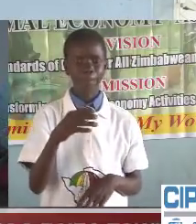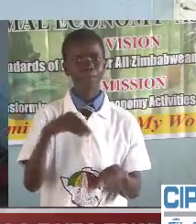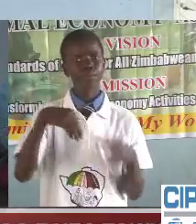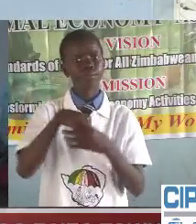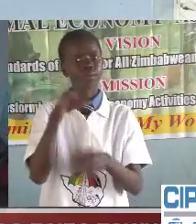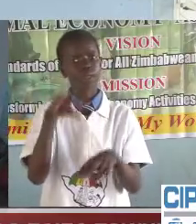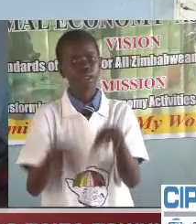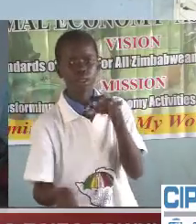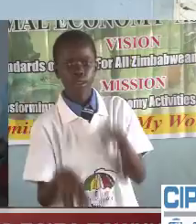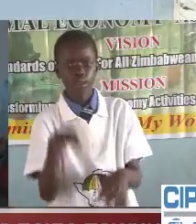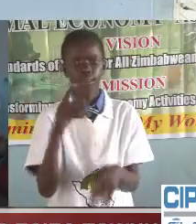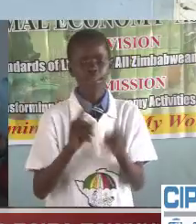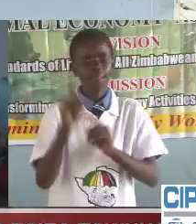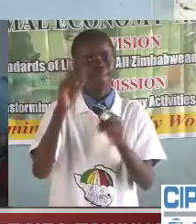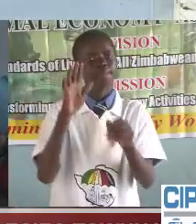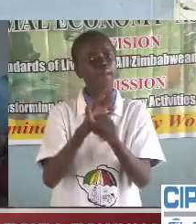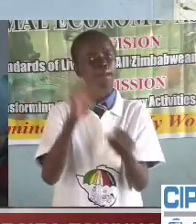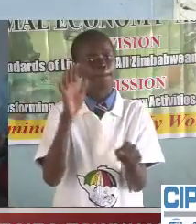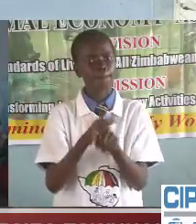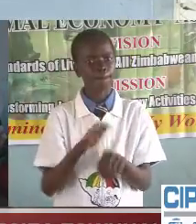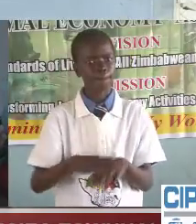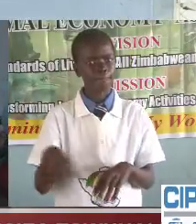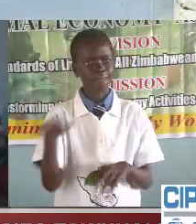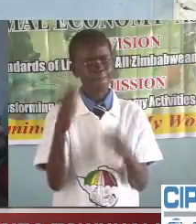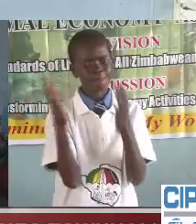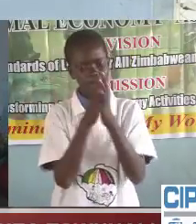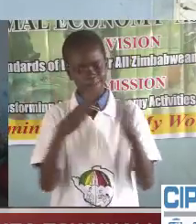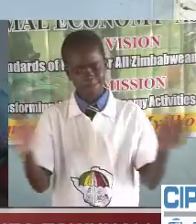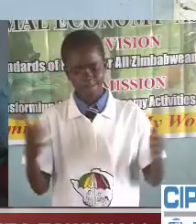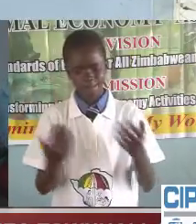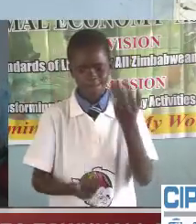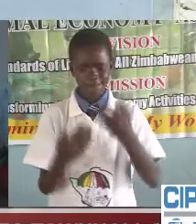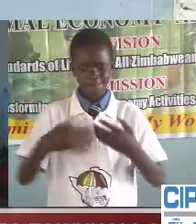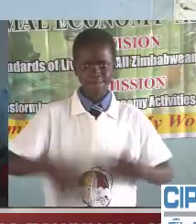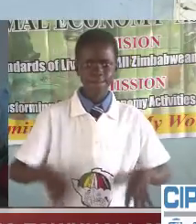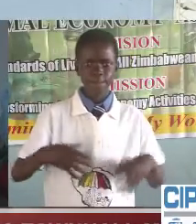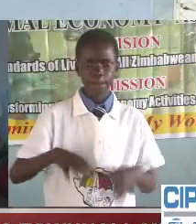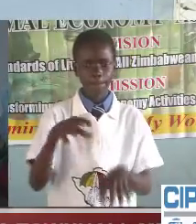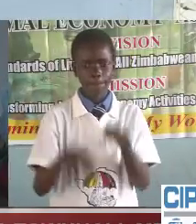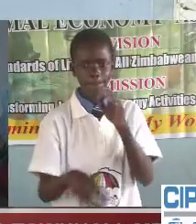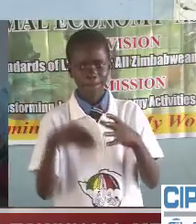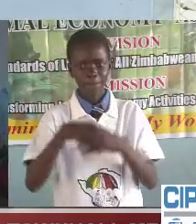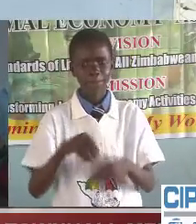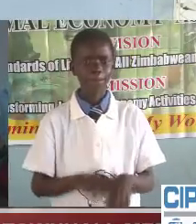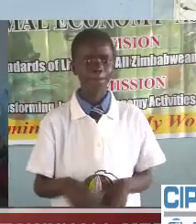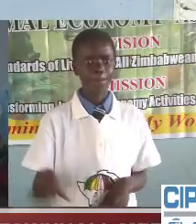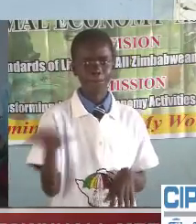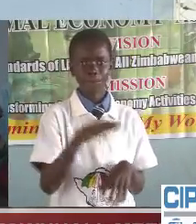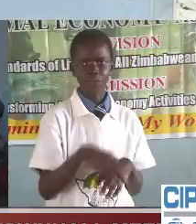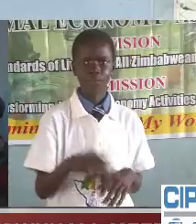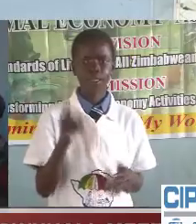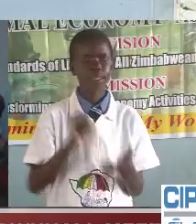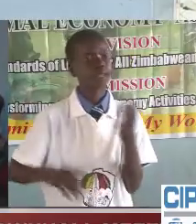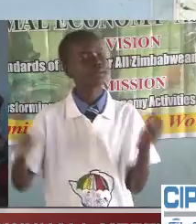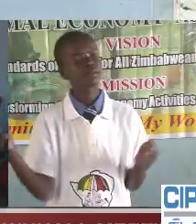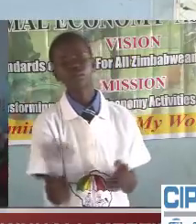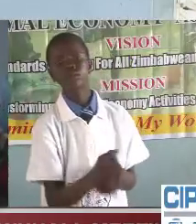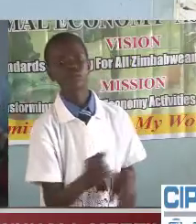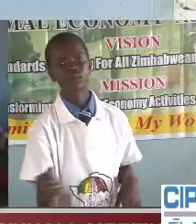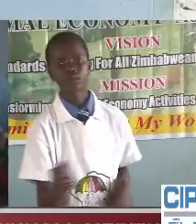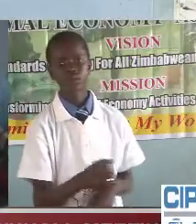mavhenda akakura akaberekera vana vavo muno akasvika pakuchemberera